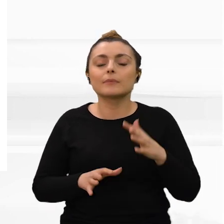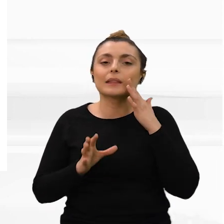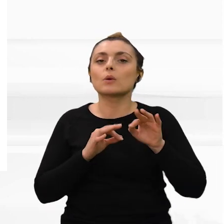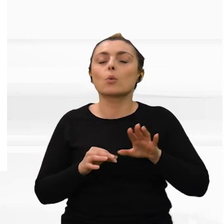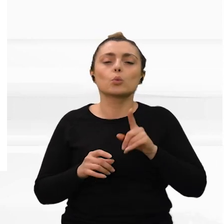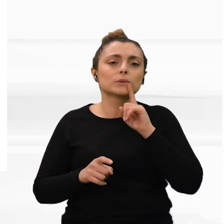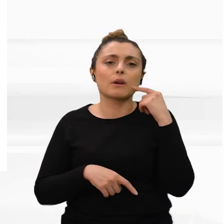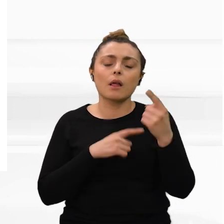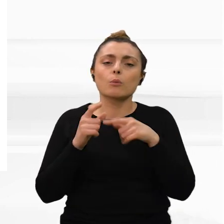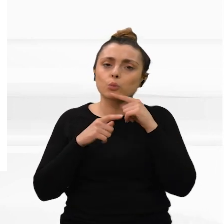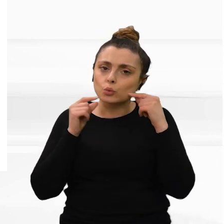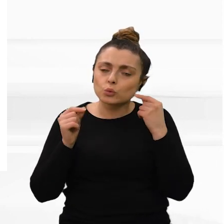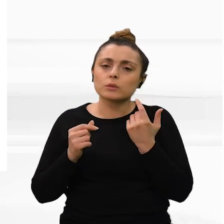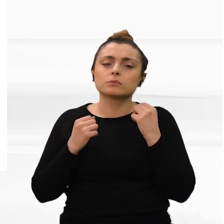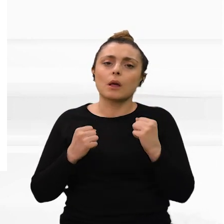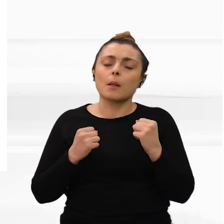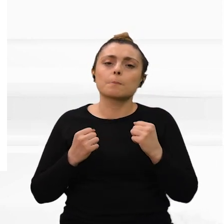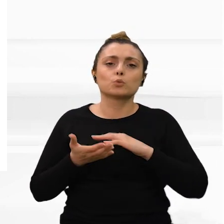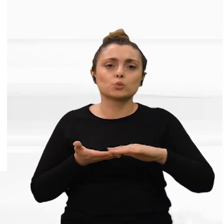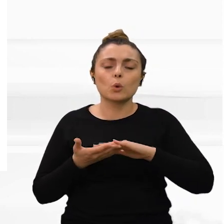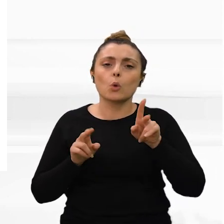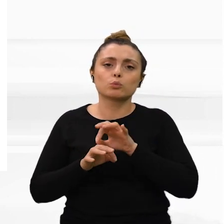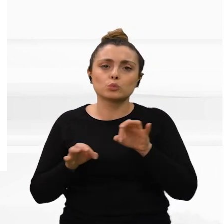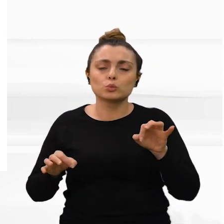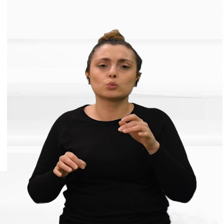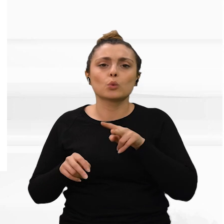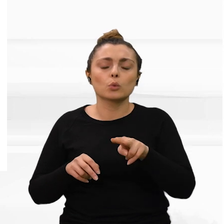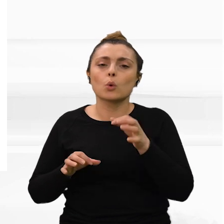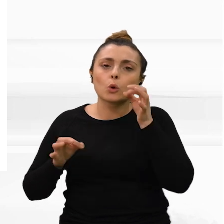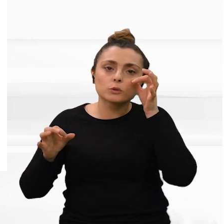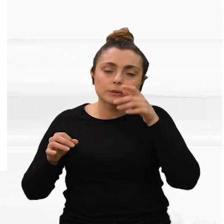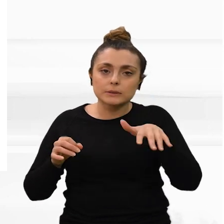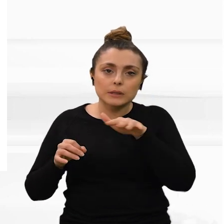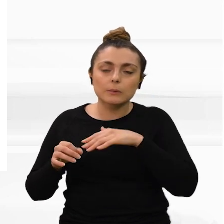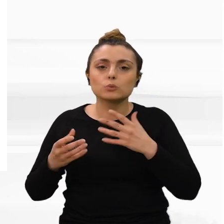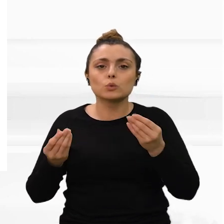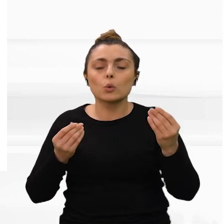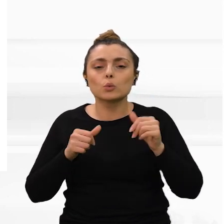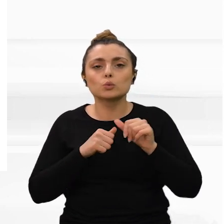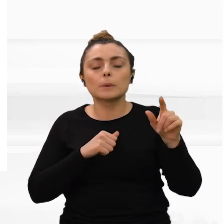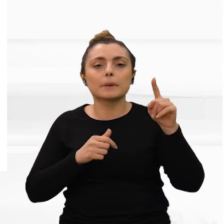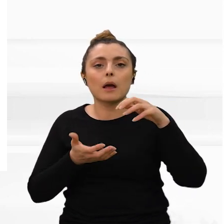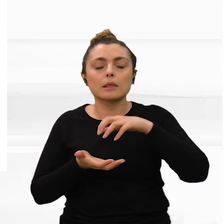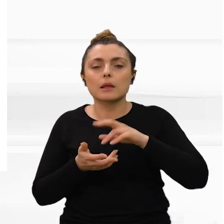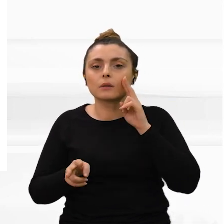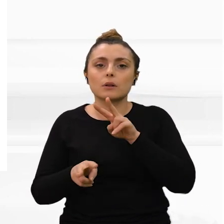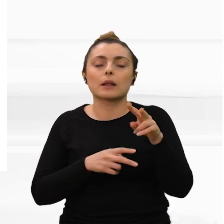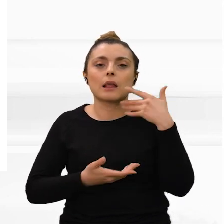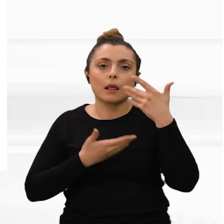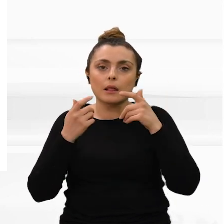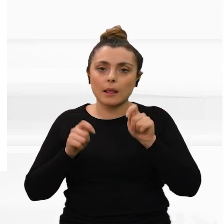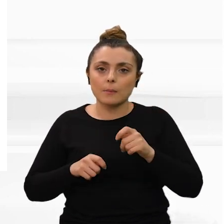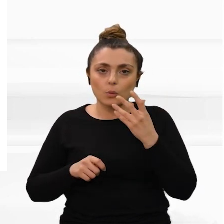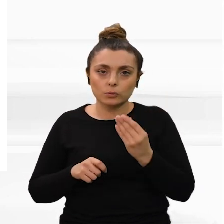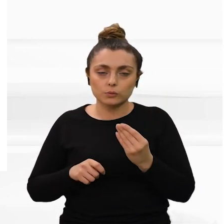İnsanoğlu yüzyıllardır mutluluk Dirlik düzenlik ölümsüzlük yönündeki özlemlerine çoğunlukla uzak bir ada görüntüsüyle